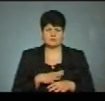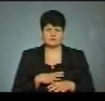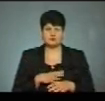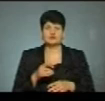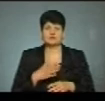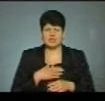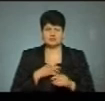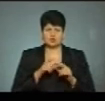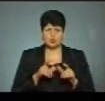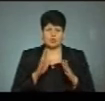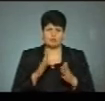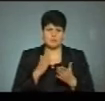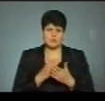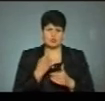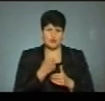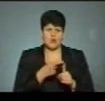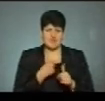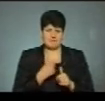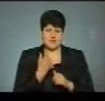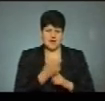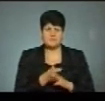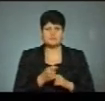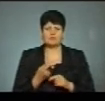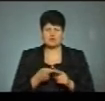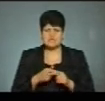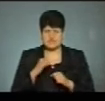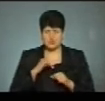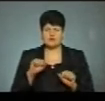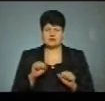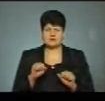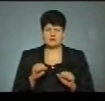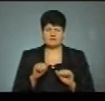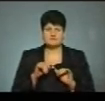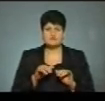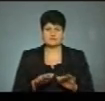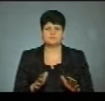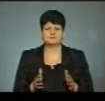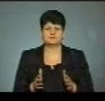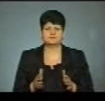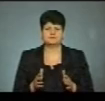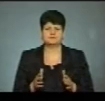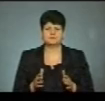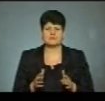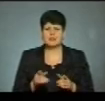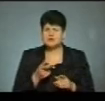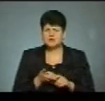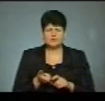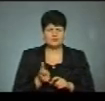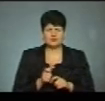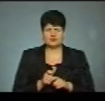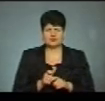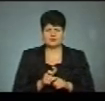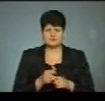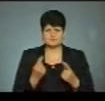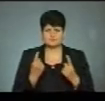наша школа буде носити його ім'я. Адже це геройський поступок, це геройський вчинок і надзвичайно